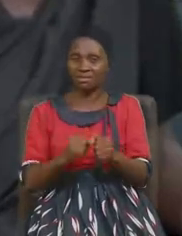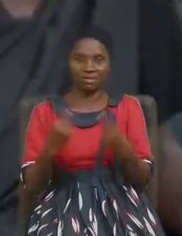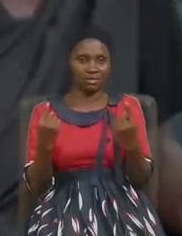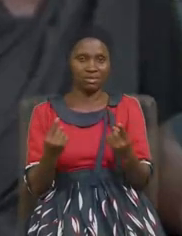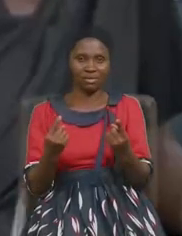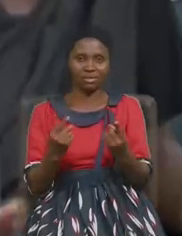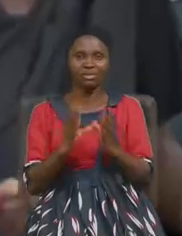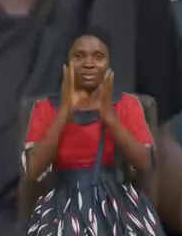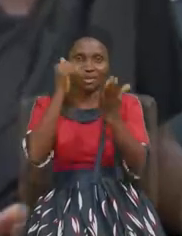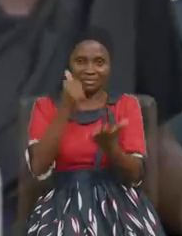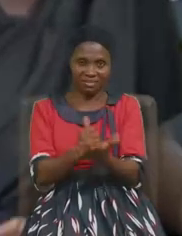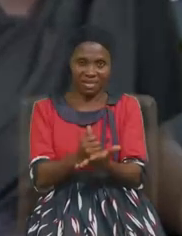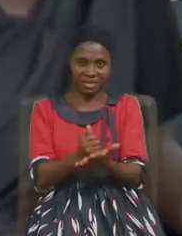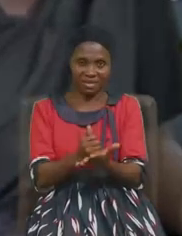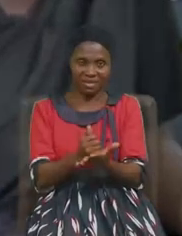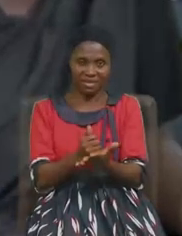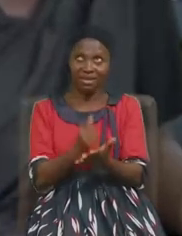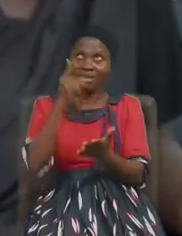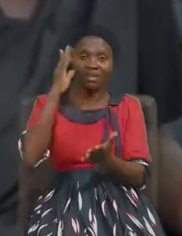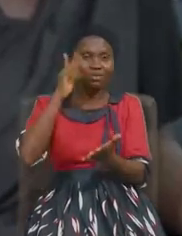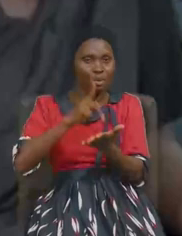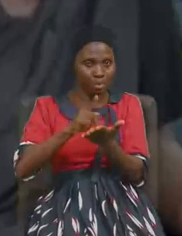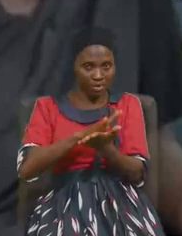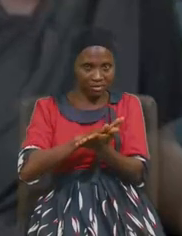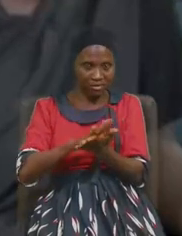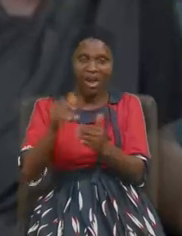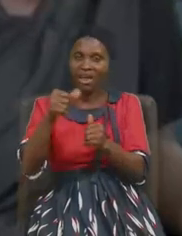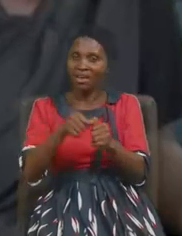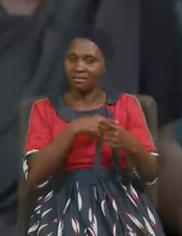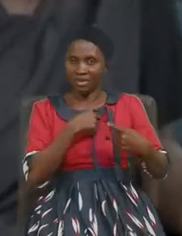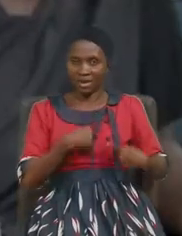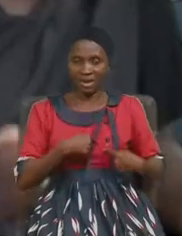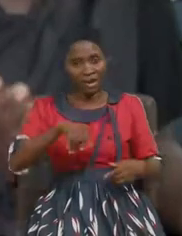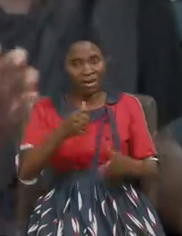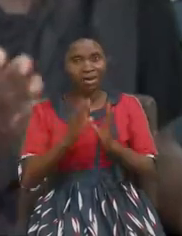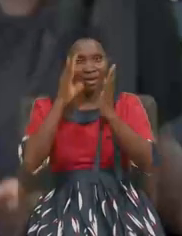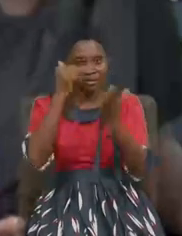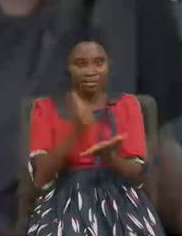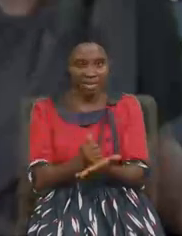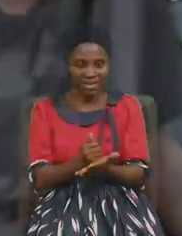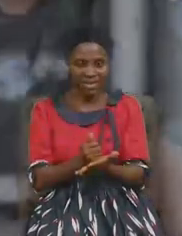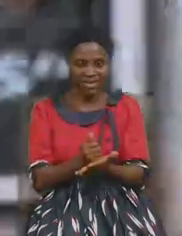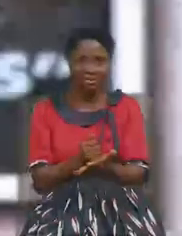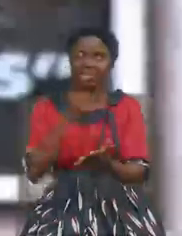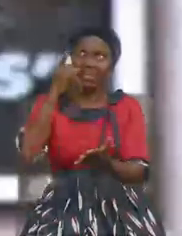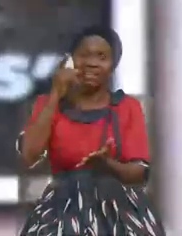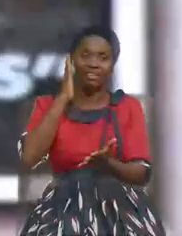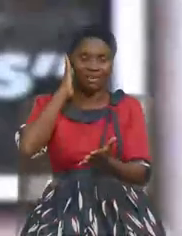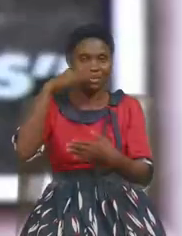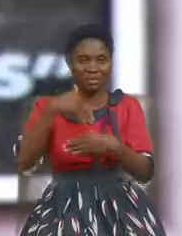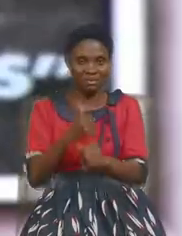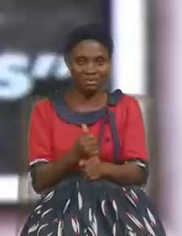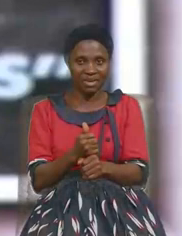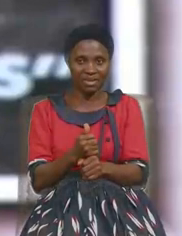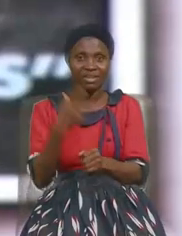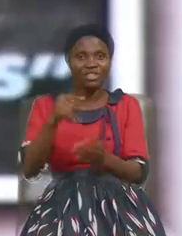amen. Il va purifier tous les cœurs. Un autre amen. Il rendra les